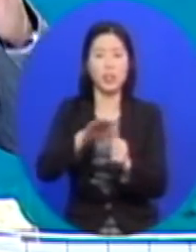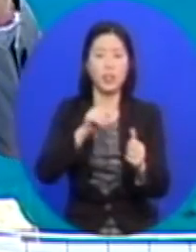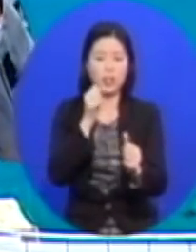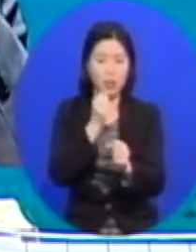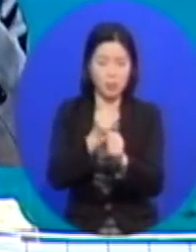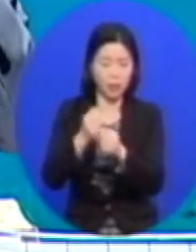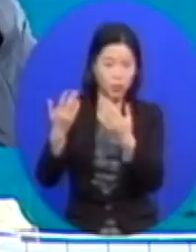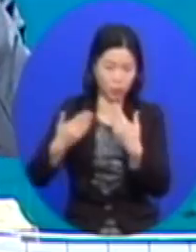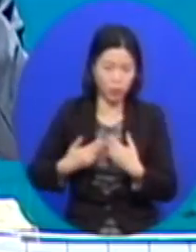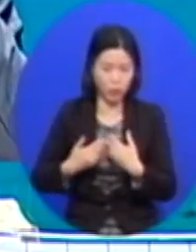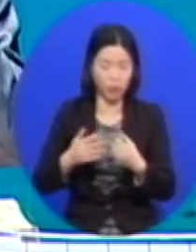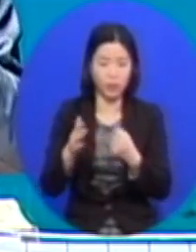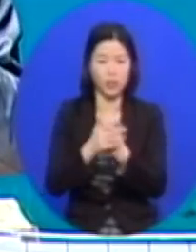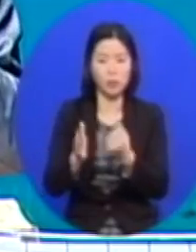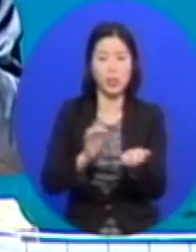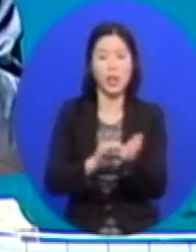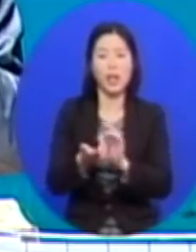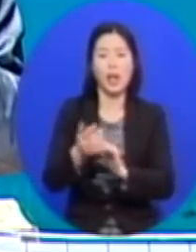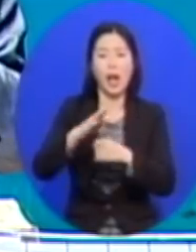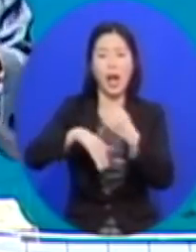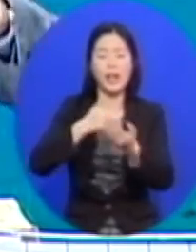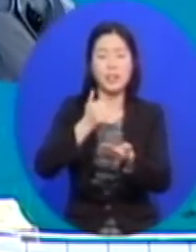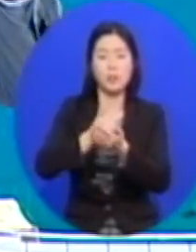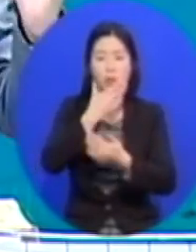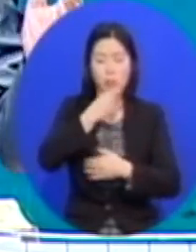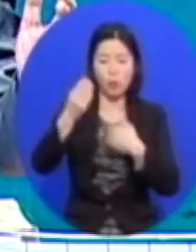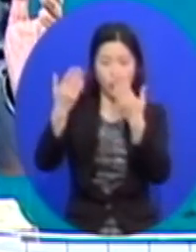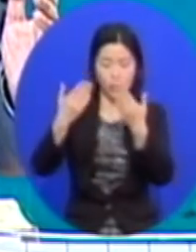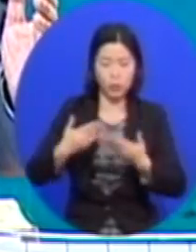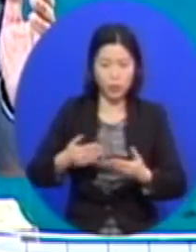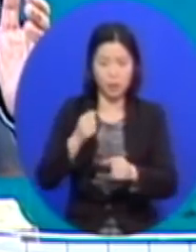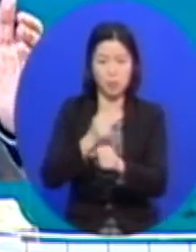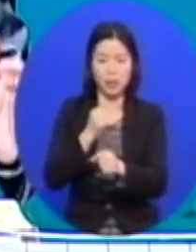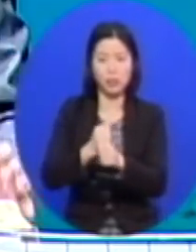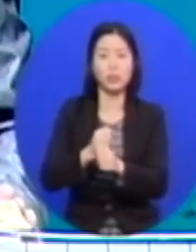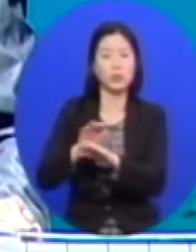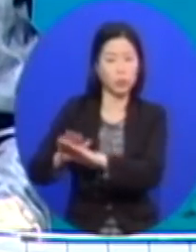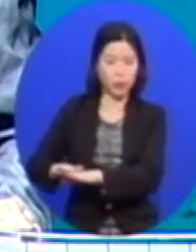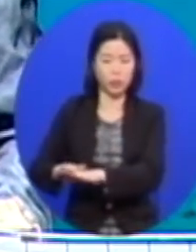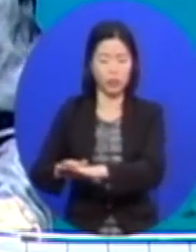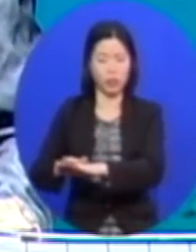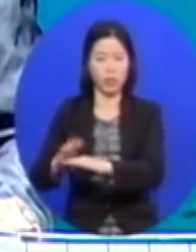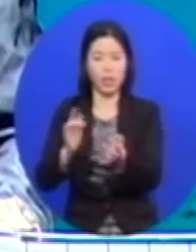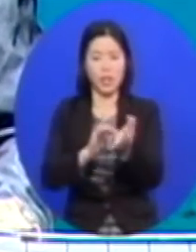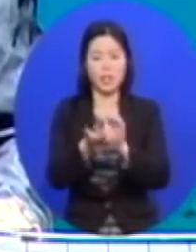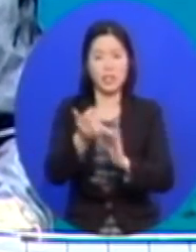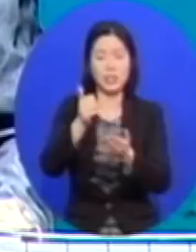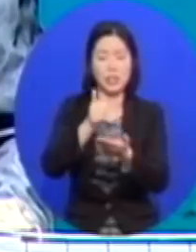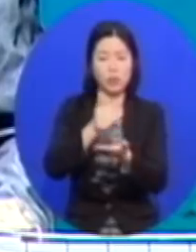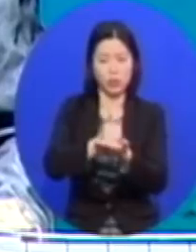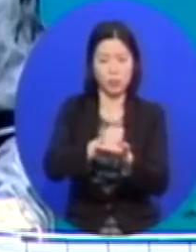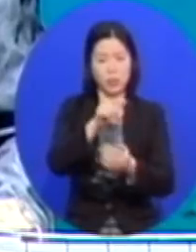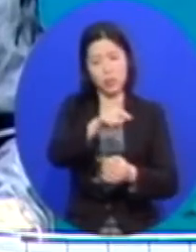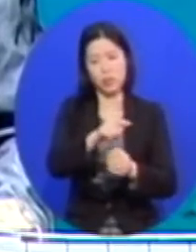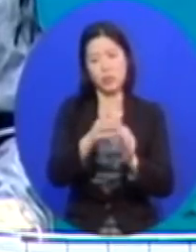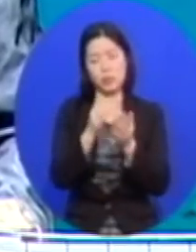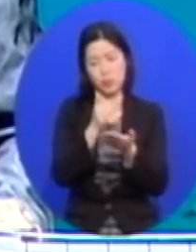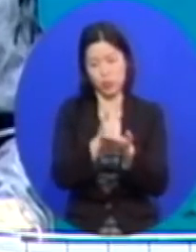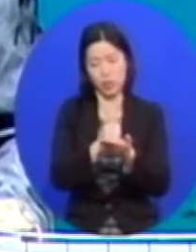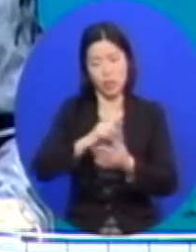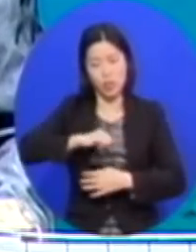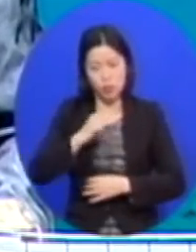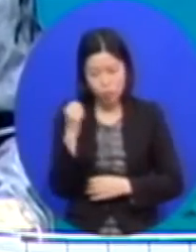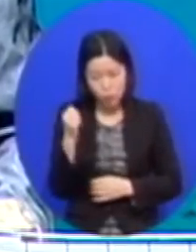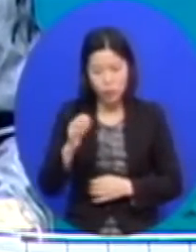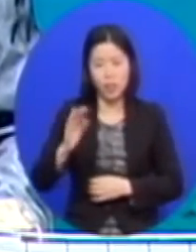그래서 하나님이 우리에게 복을 주시도록 그렇게 만들어 놓으신 이다 예수님 그 분이세요 순종해야